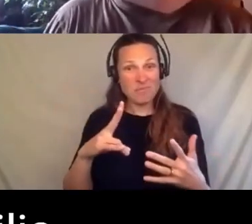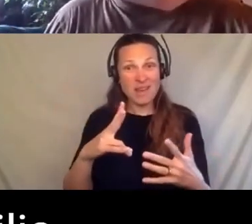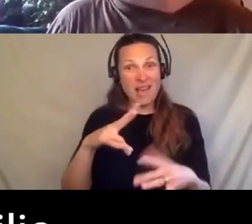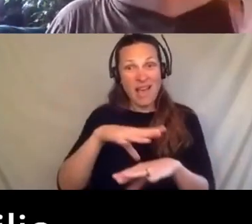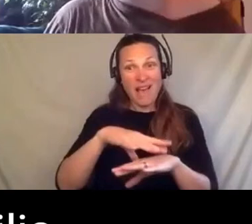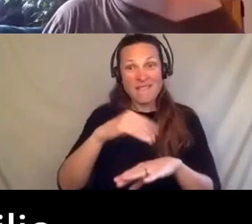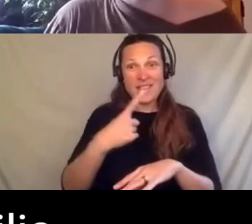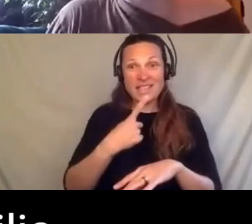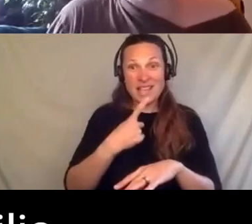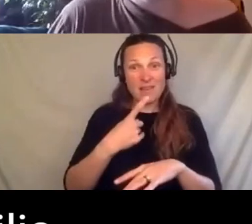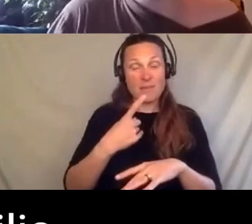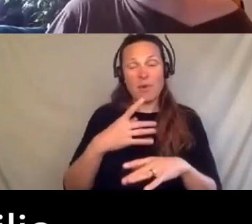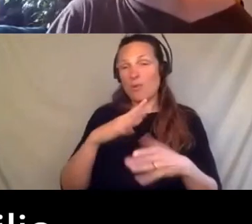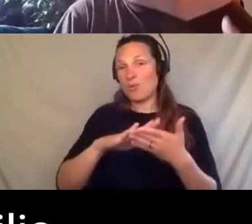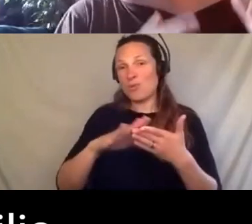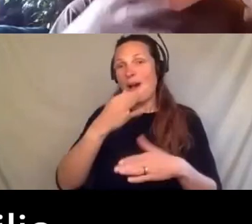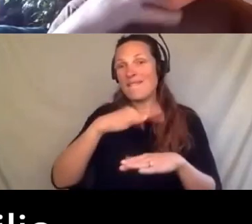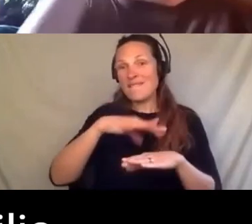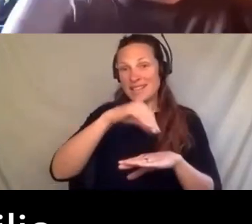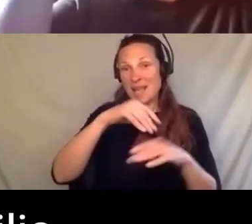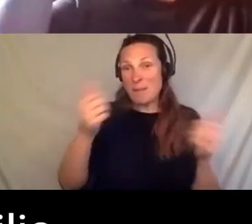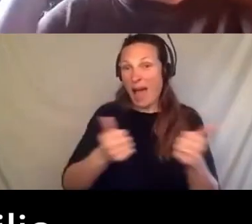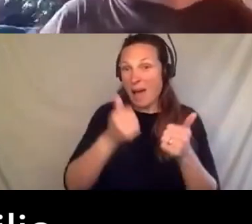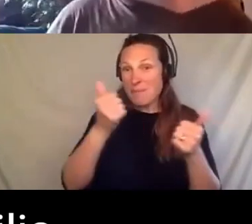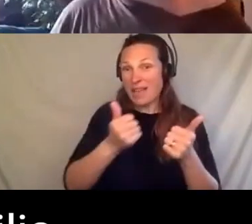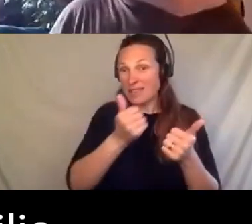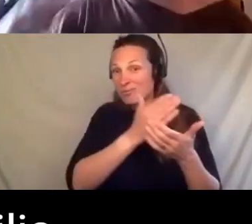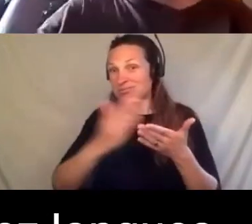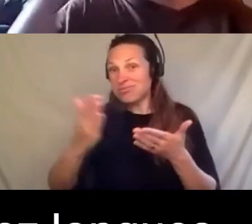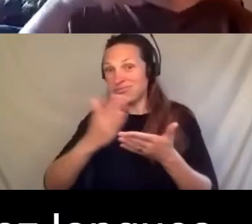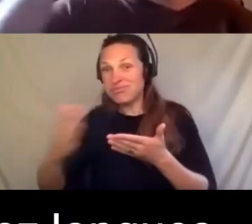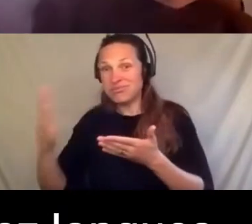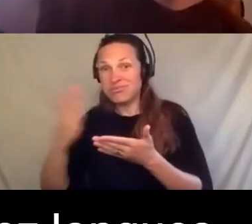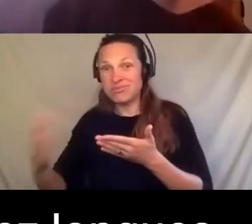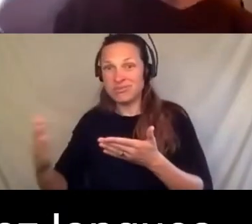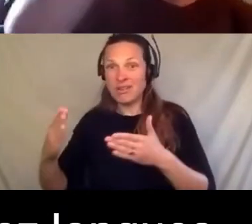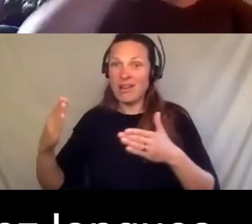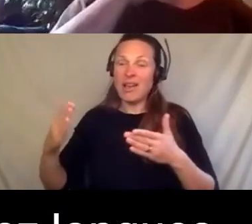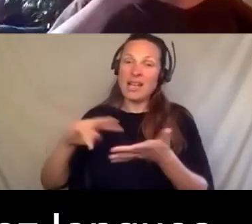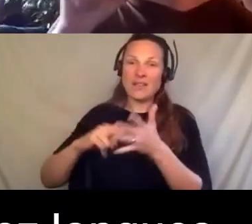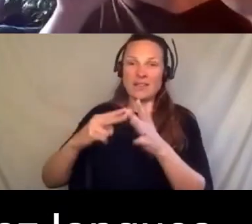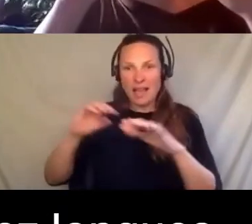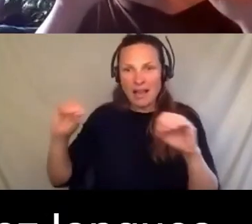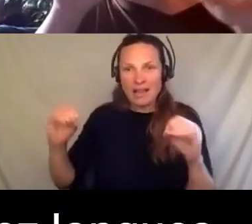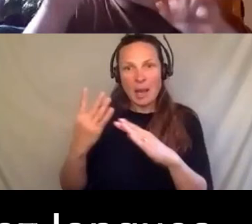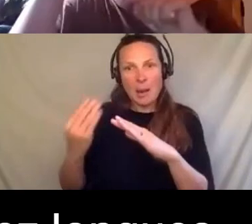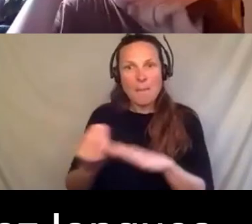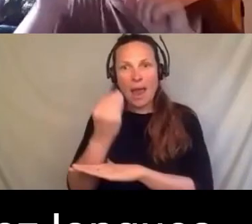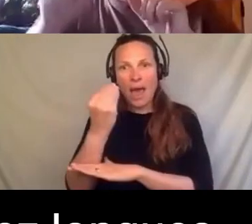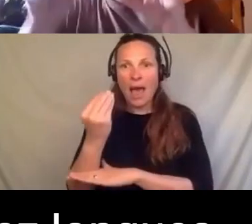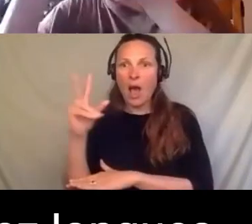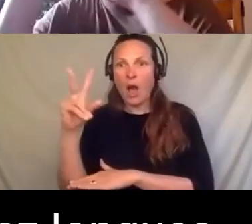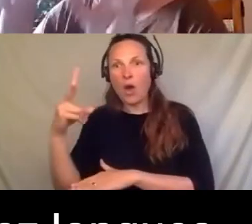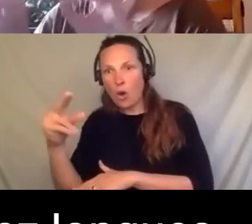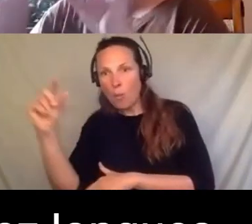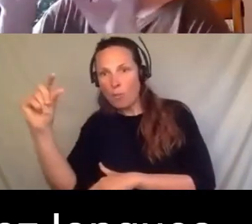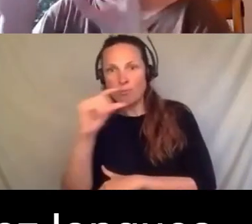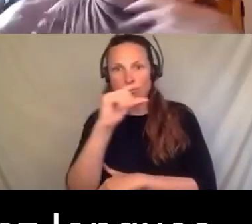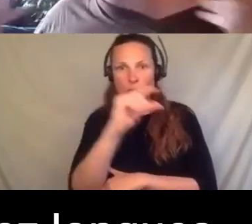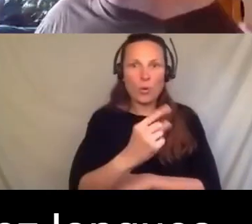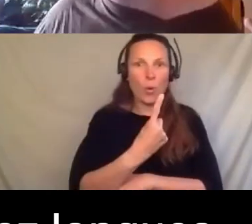avez semé du basilic, là ça vous fait un plant, vous pouvez couper plusieurs branches assez longues